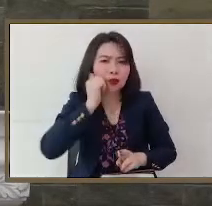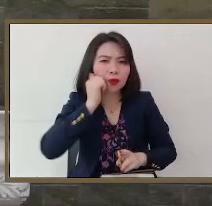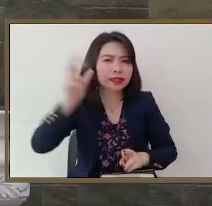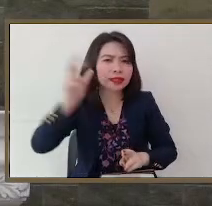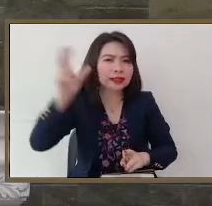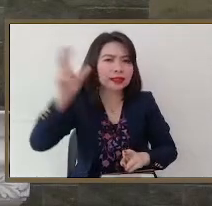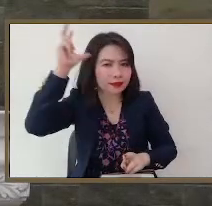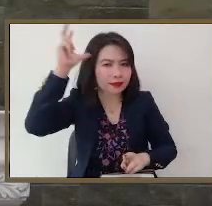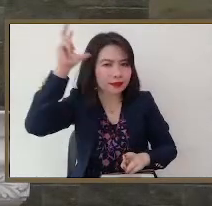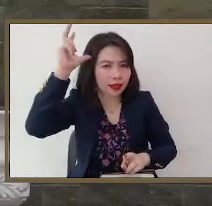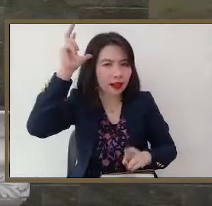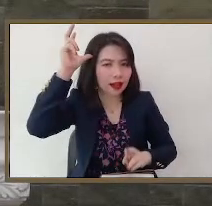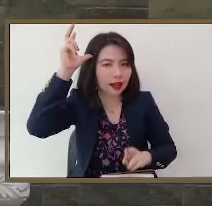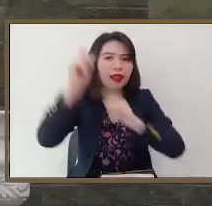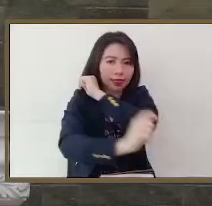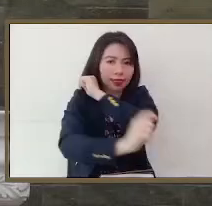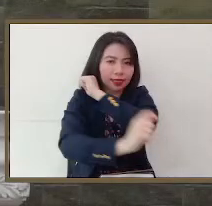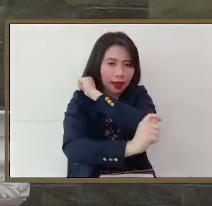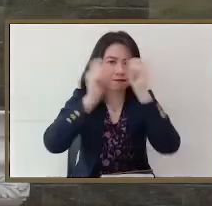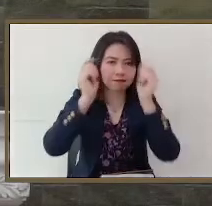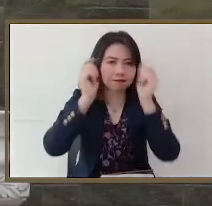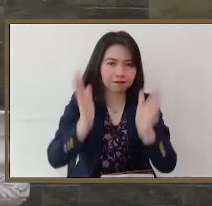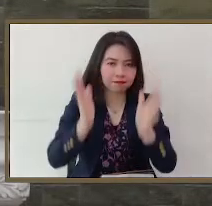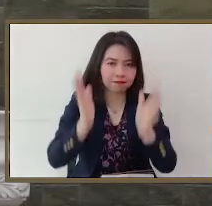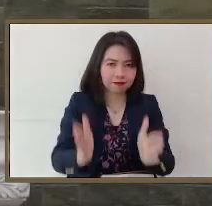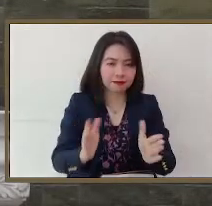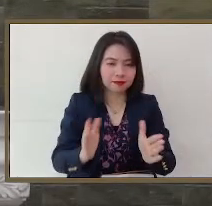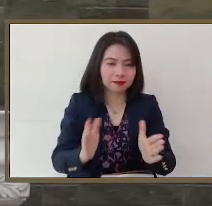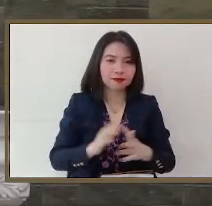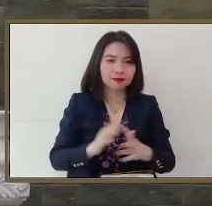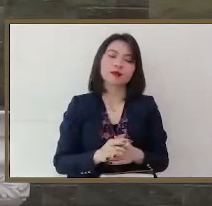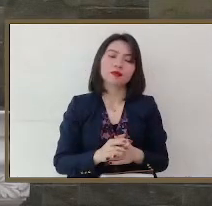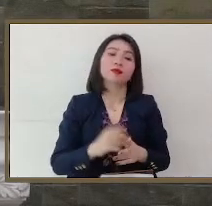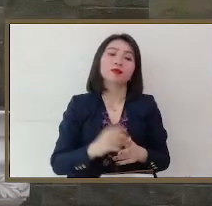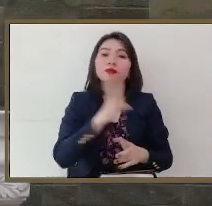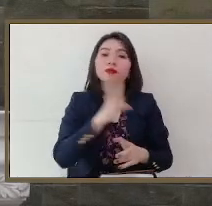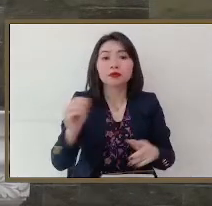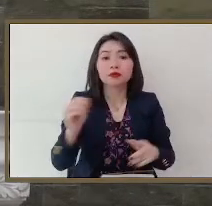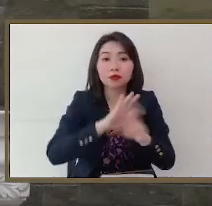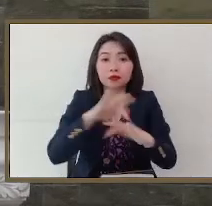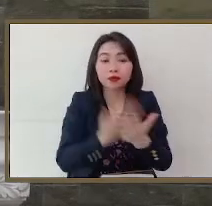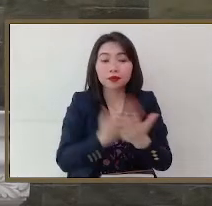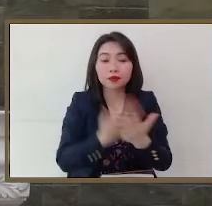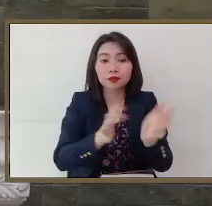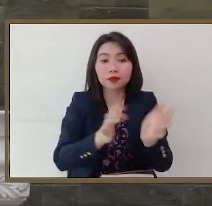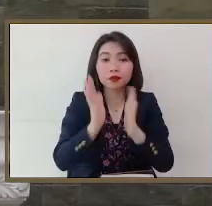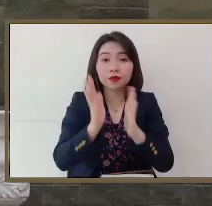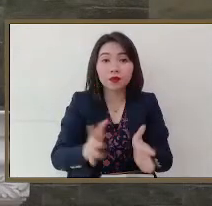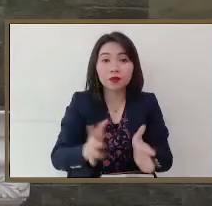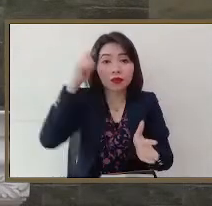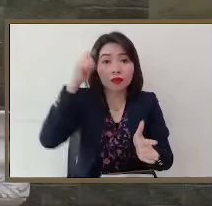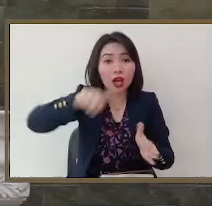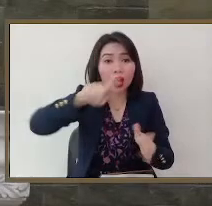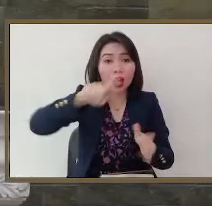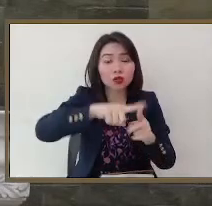tempter. Okay? And para sa mga Kristiyano, ang maunawaan po natin dito is